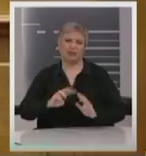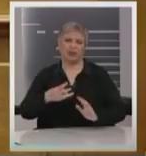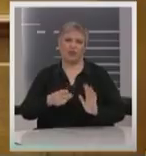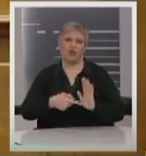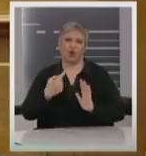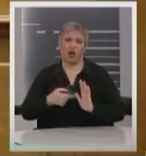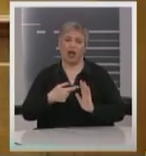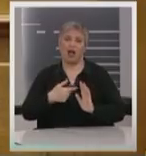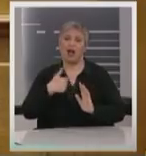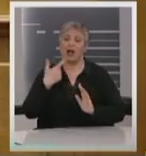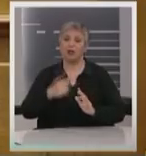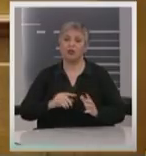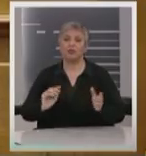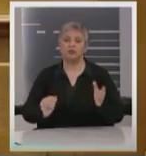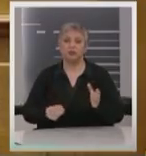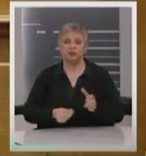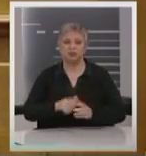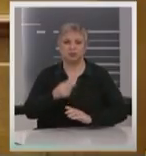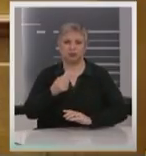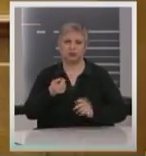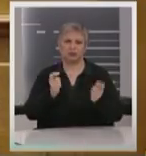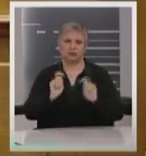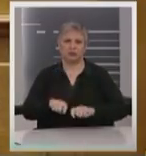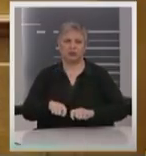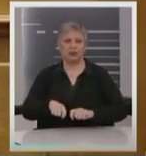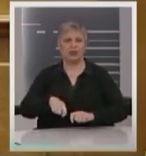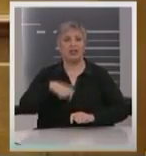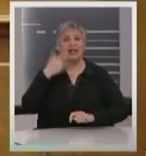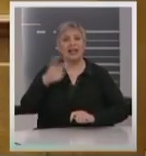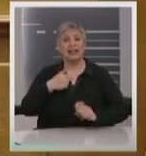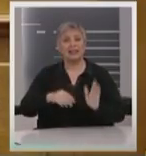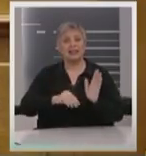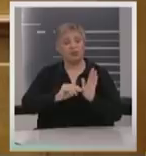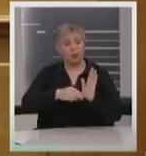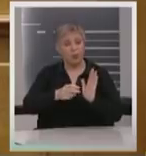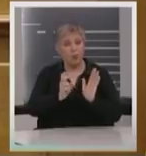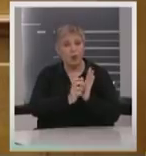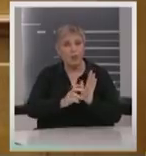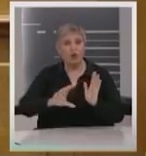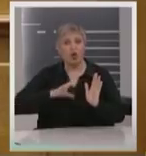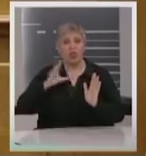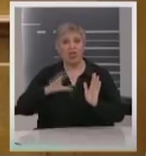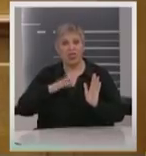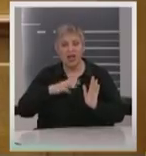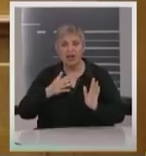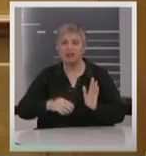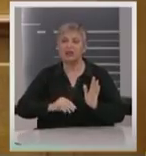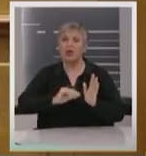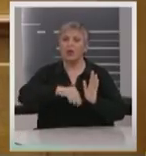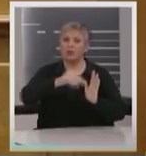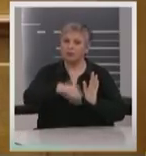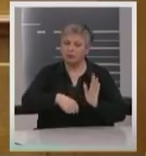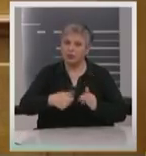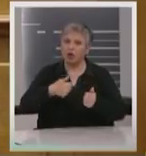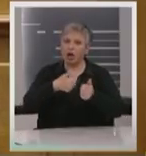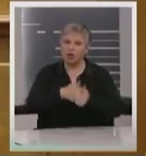Αποτύχατε ως αντιμνημονιακοί, αποτύχατε και ως διαχειριστές του μνημονίου. Αποτύχατε δυστυχώς για τη χώρα,